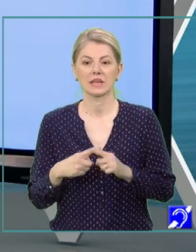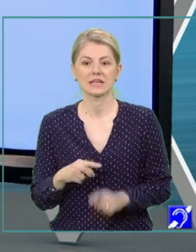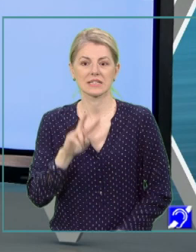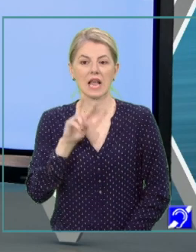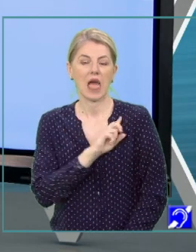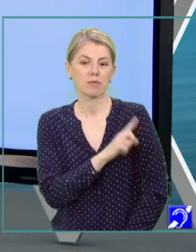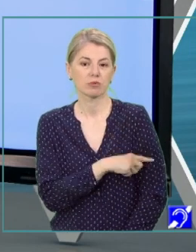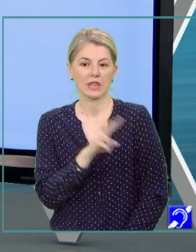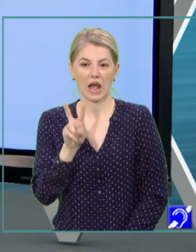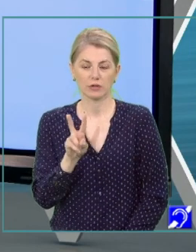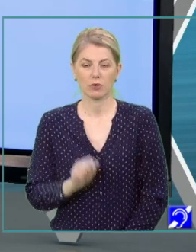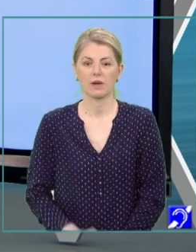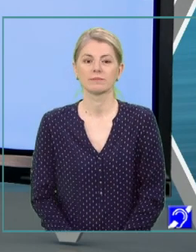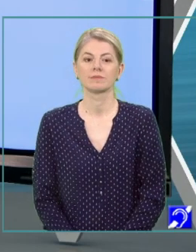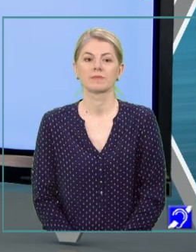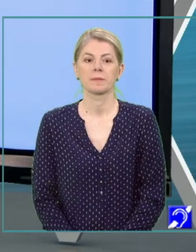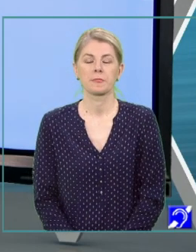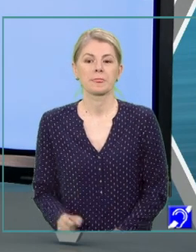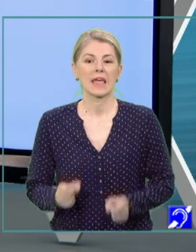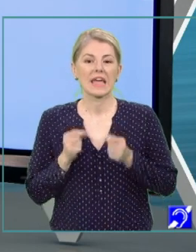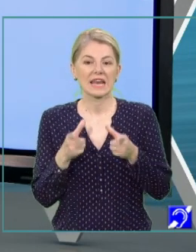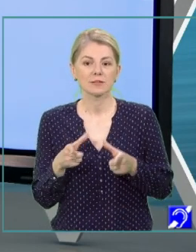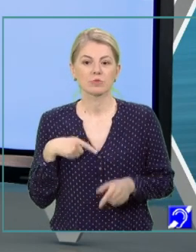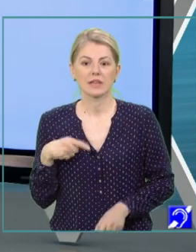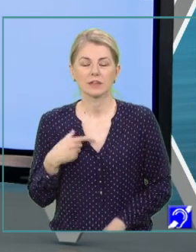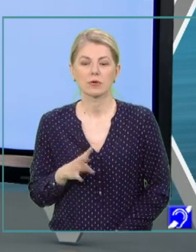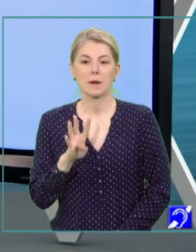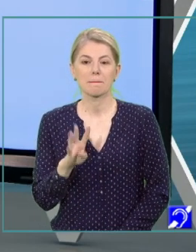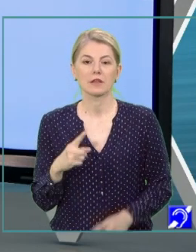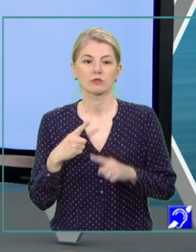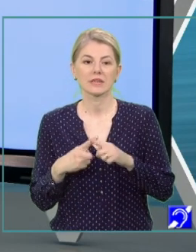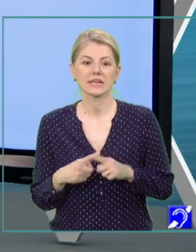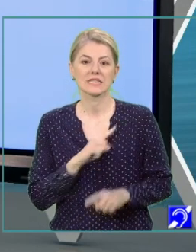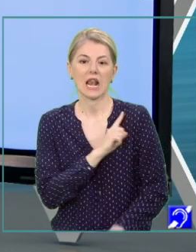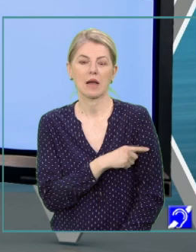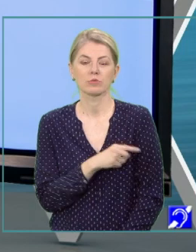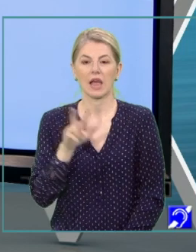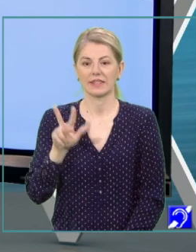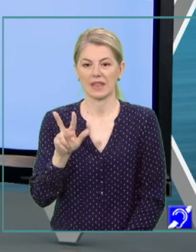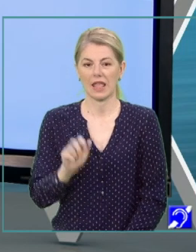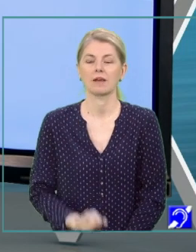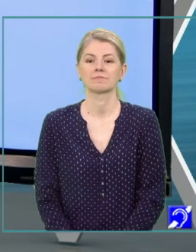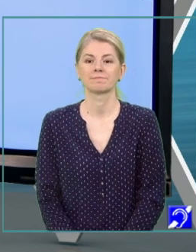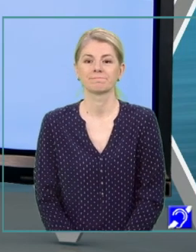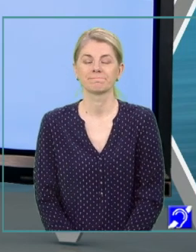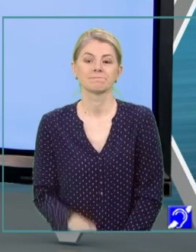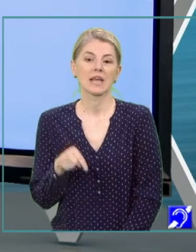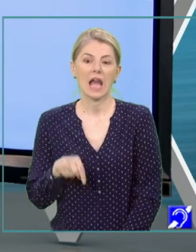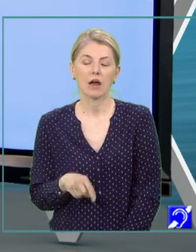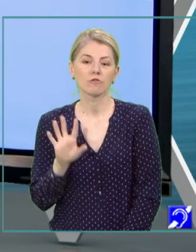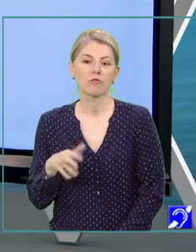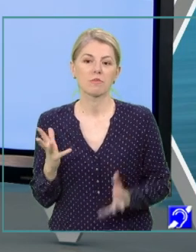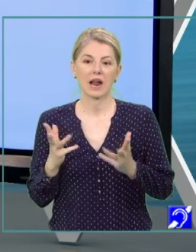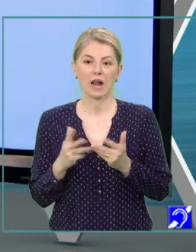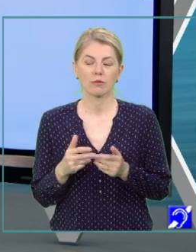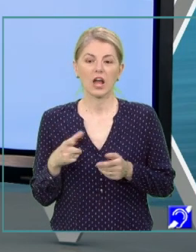doua, 4x la a doua ori x, rezultatul nostru este 4x la a treia. Acum vom